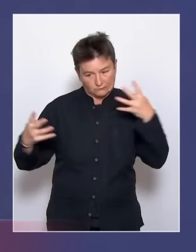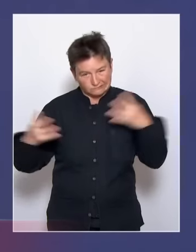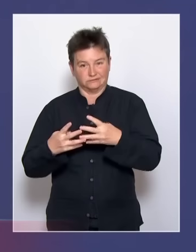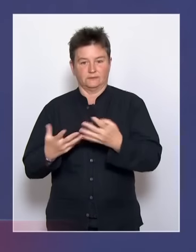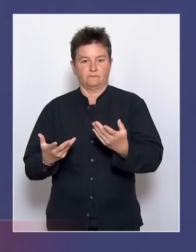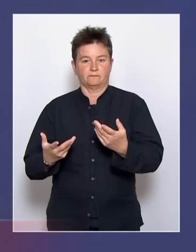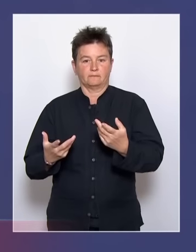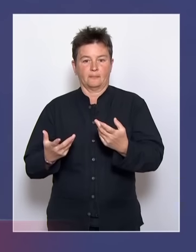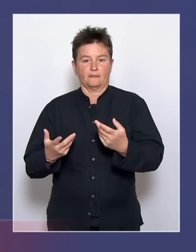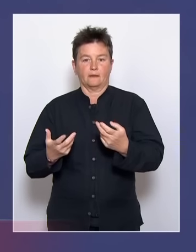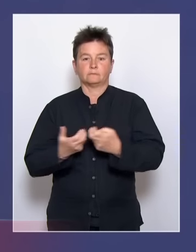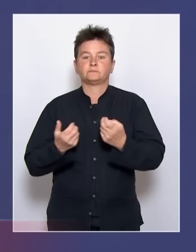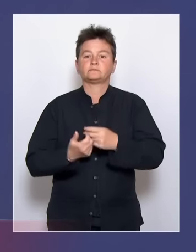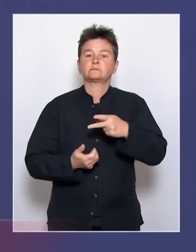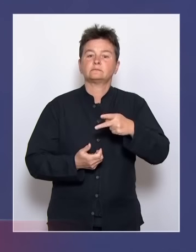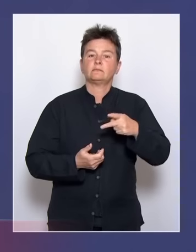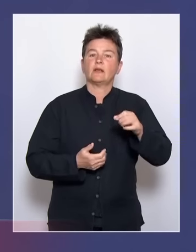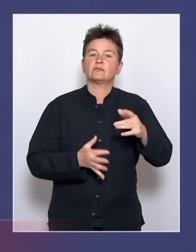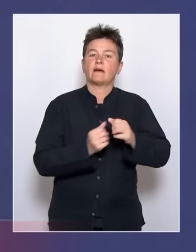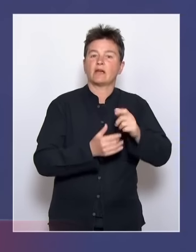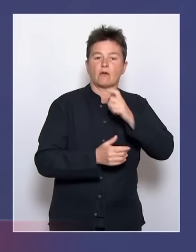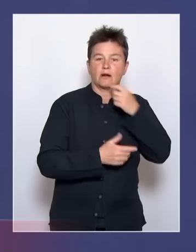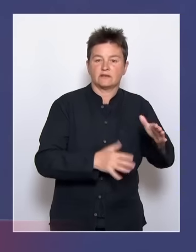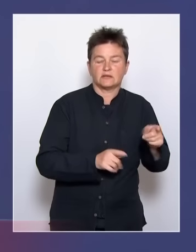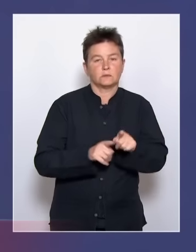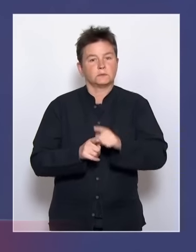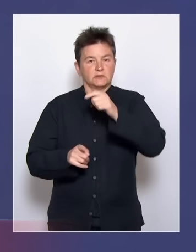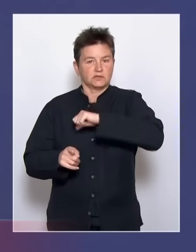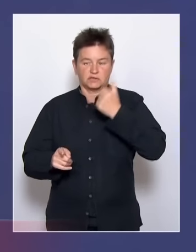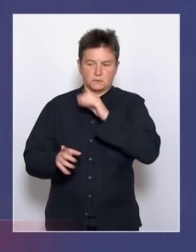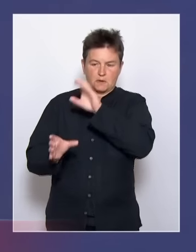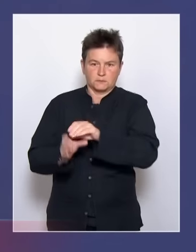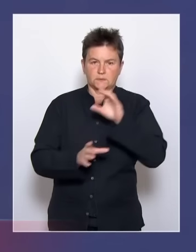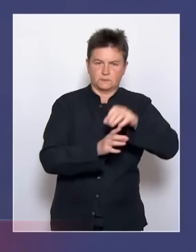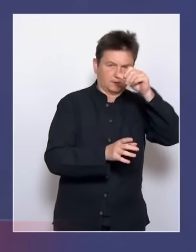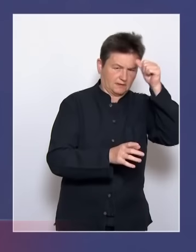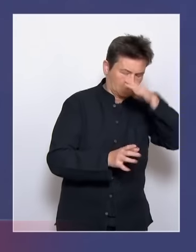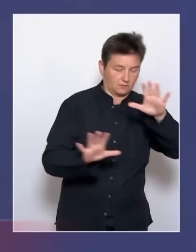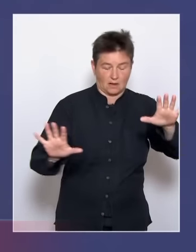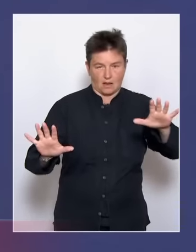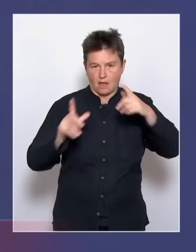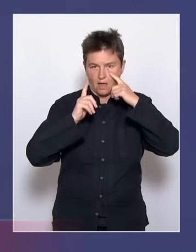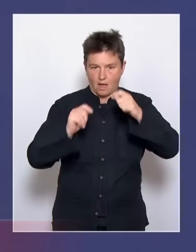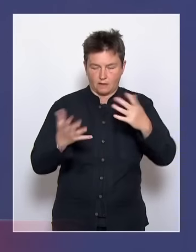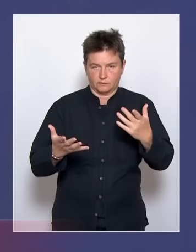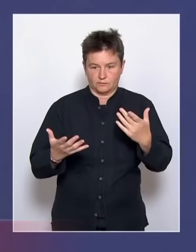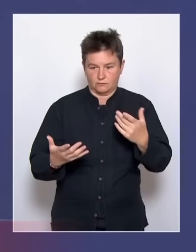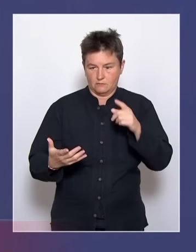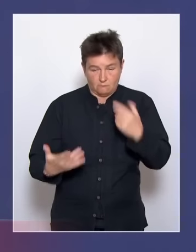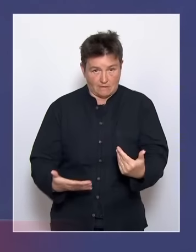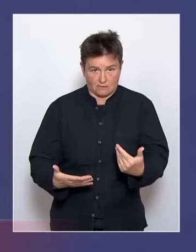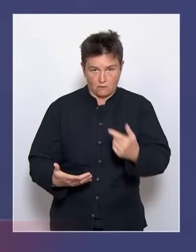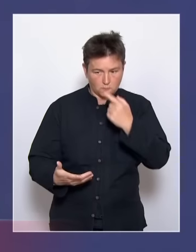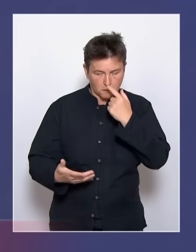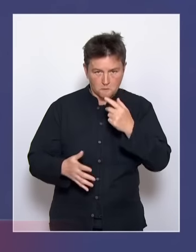Post-Inflation Reduction Act et surinvestissement chinois, ça ne marche plus parce que c'est trop lent,